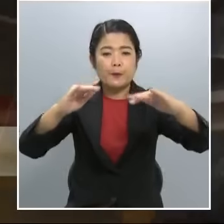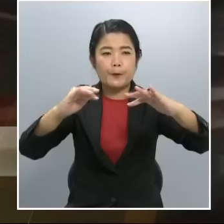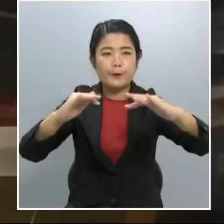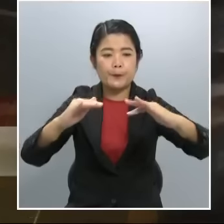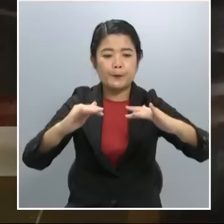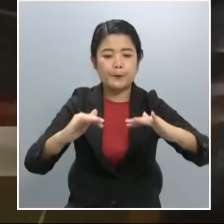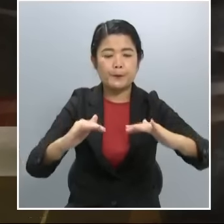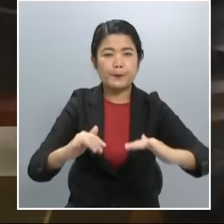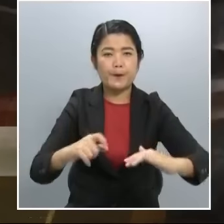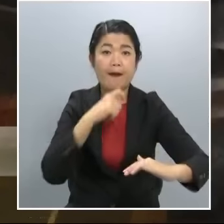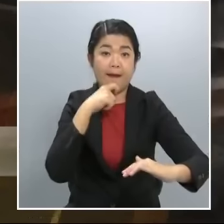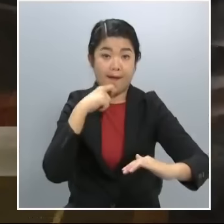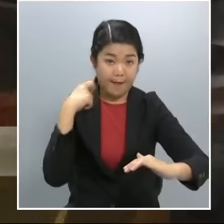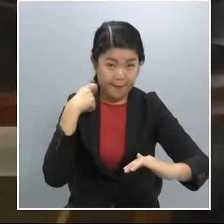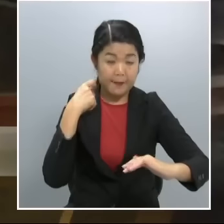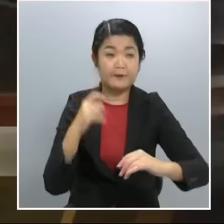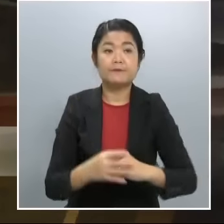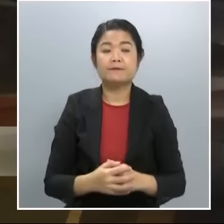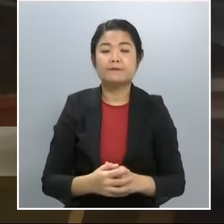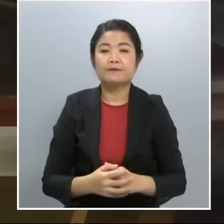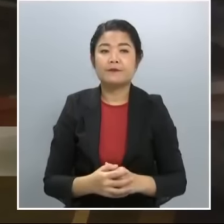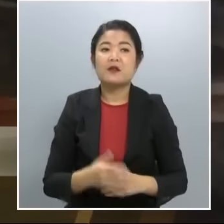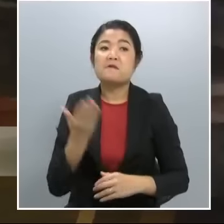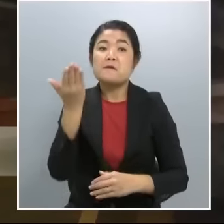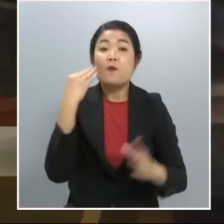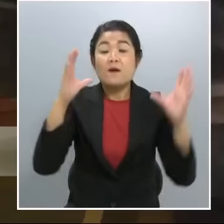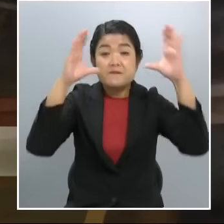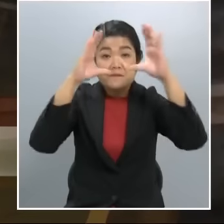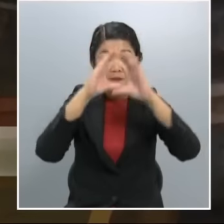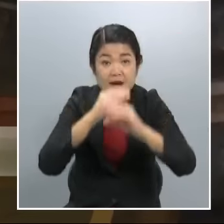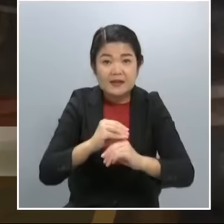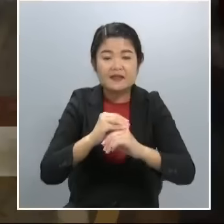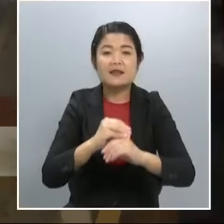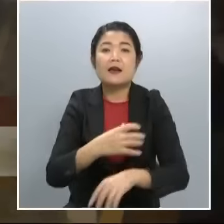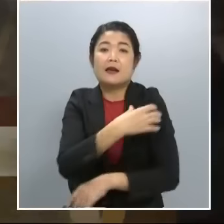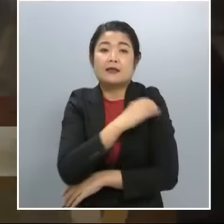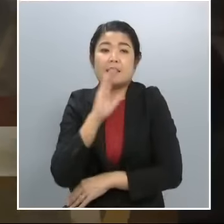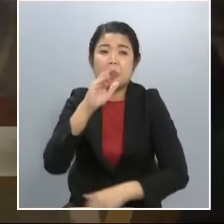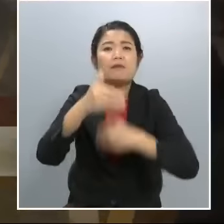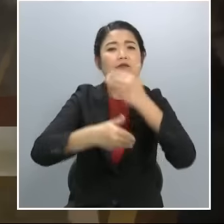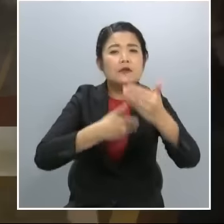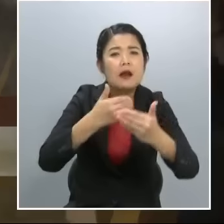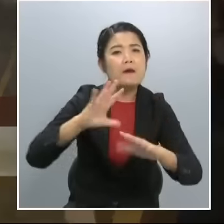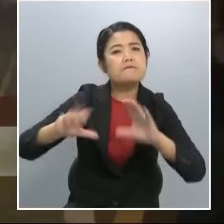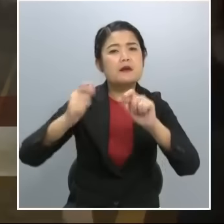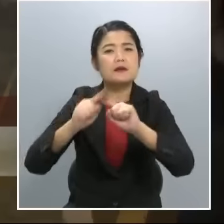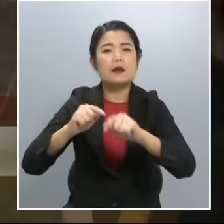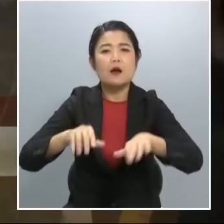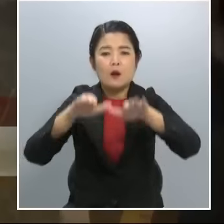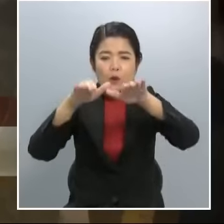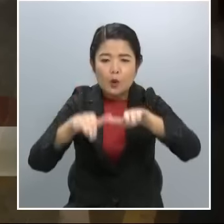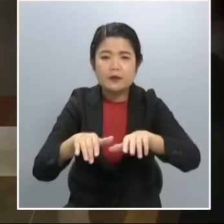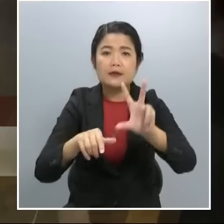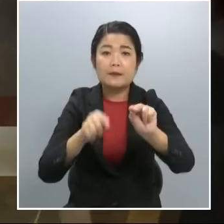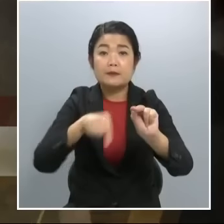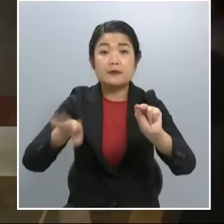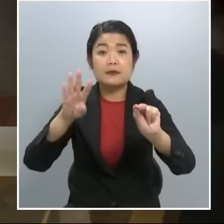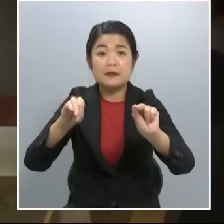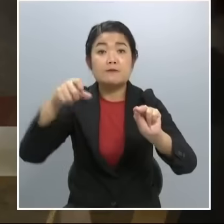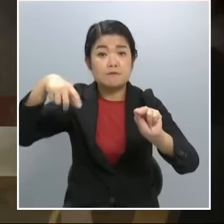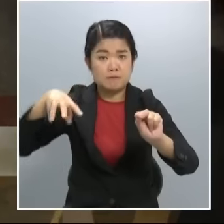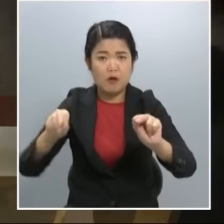จุดแห้งสนิทอย่างที่บอกไปอย่างเมื่อคืนเนี่ยเศษกิจลดไป 340ซมแล้วเช้าวันนี้ก็ดีขึ้นอย่างต่อ